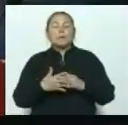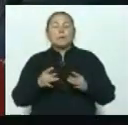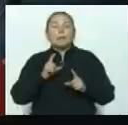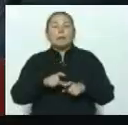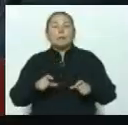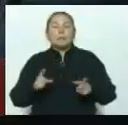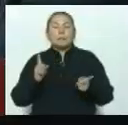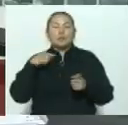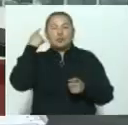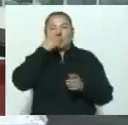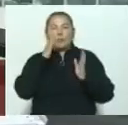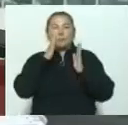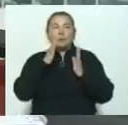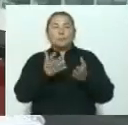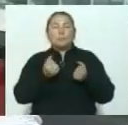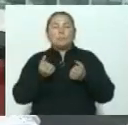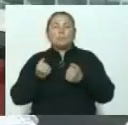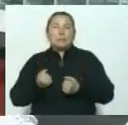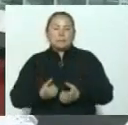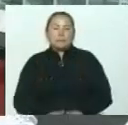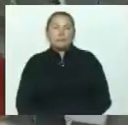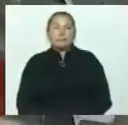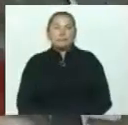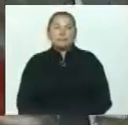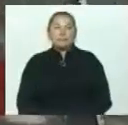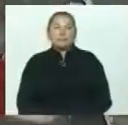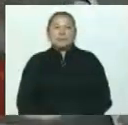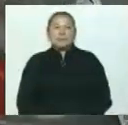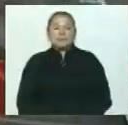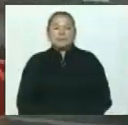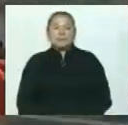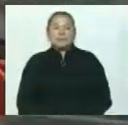азаматтарын жеке мәселесі бойынша қабылдады. Сағира Өтепқызы, Саламат Авмуринов, Дидар.